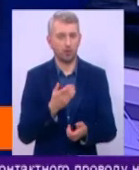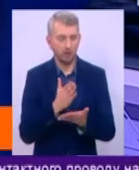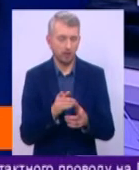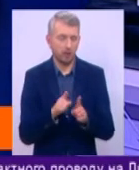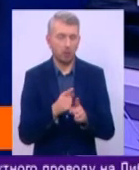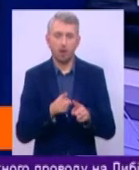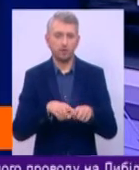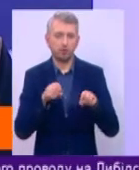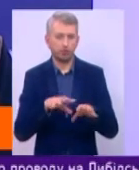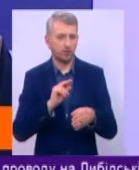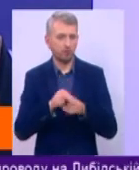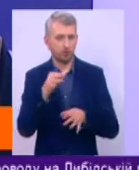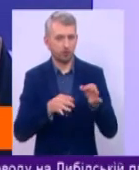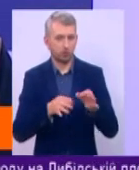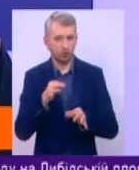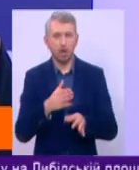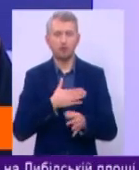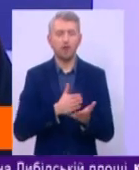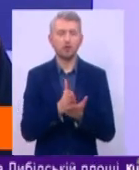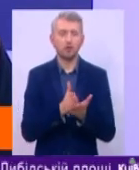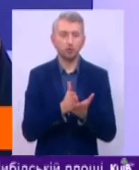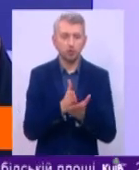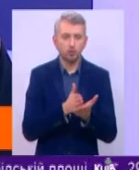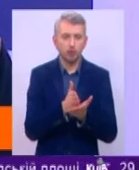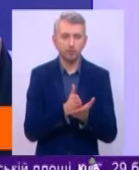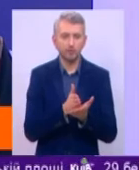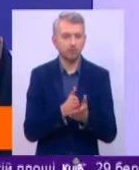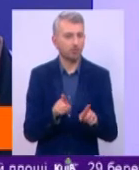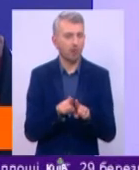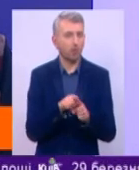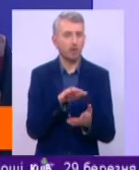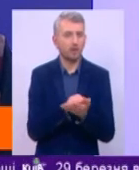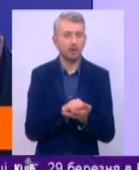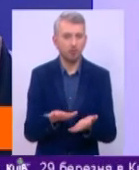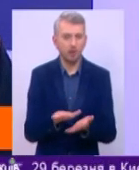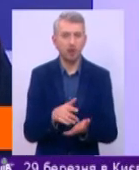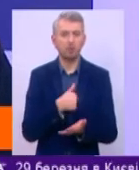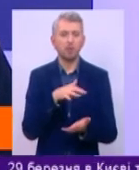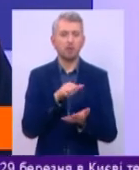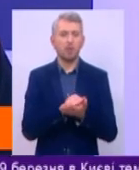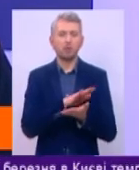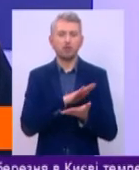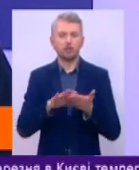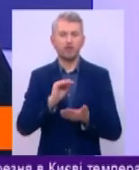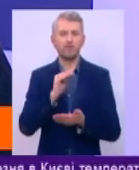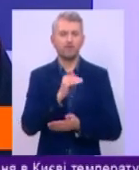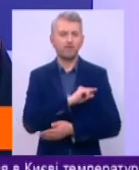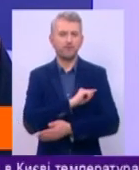такое. Но это решается через суд. Наша служба такой не занимается. Мы занимаемся чисто